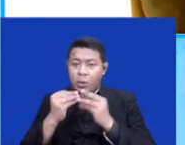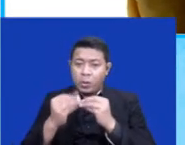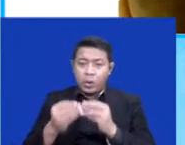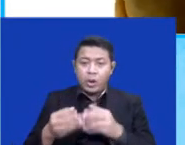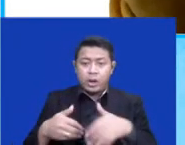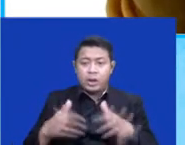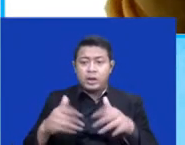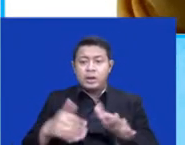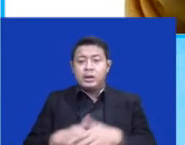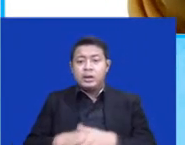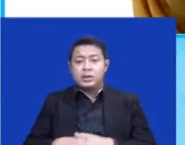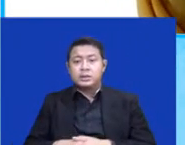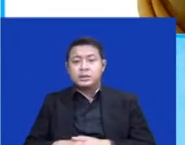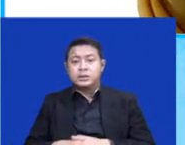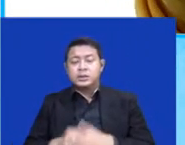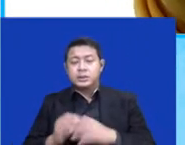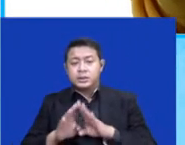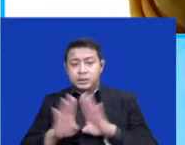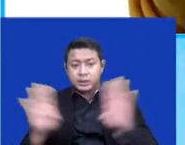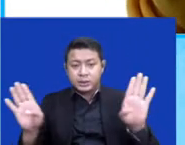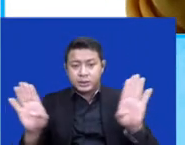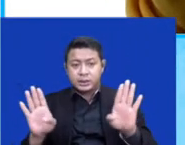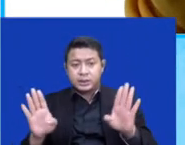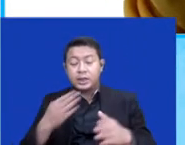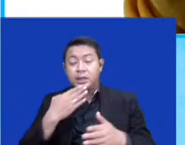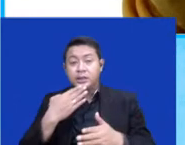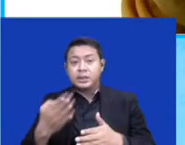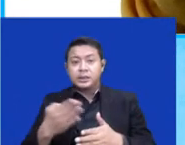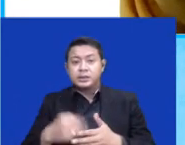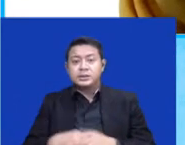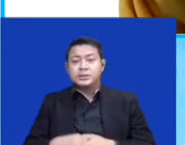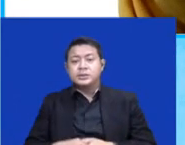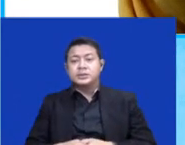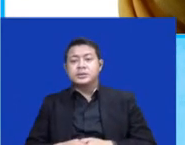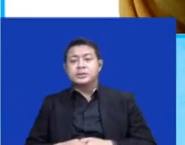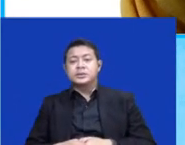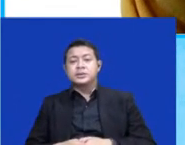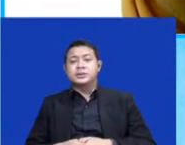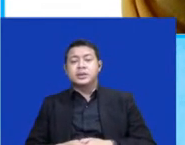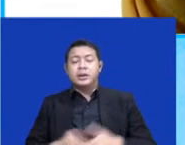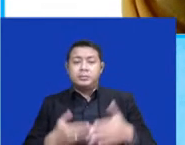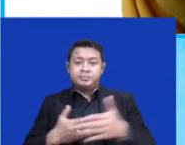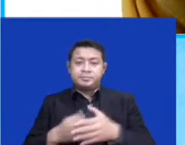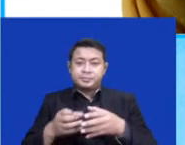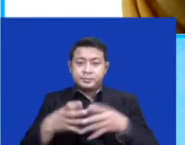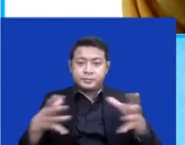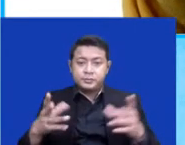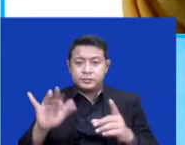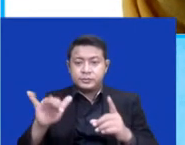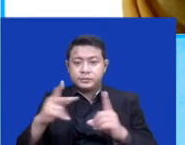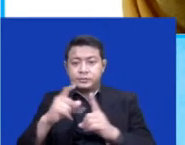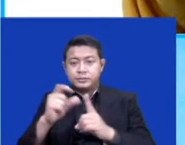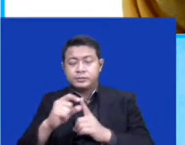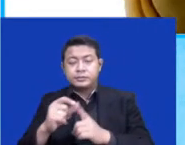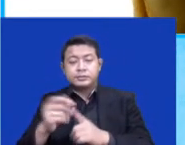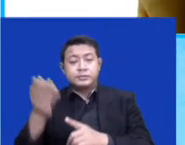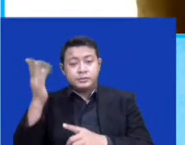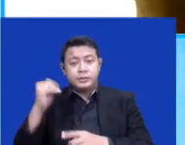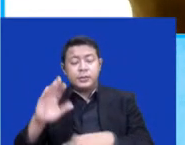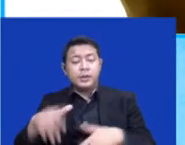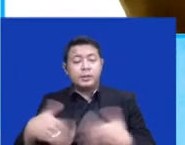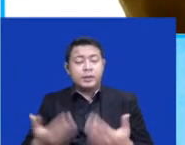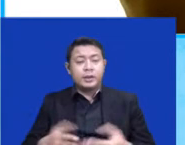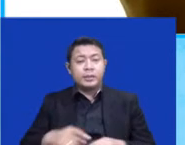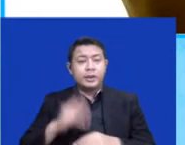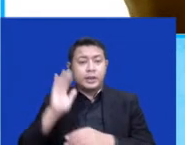Boleh, kita terbuka. Pak Budi, nanti ini ada pertanyaan nih juga untuk Pak Budi. Pak Budi, tantangan terbesar YHP di batch sebelumnya dan bagaimana nanti ke depan ini bisa